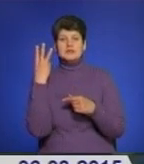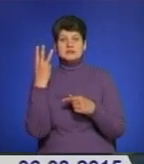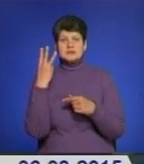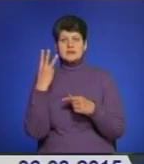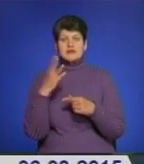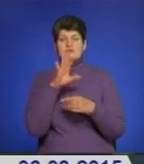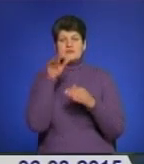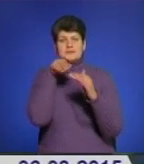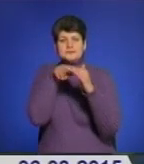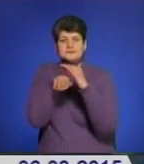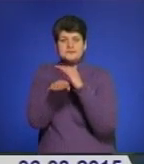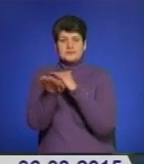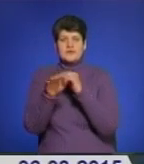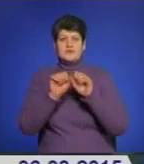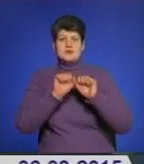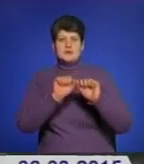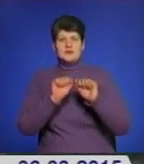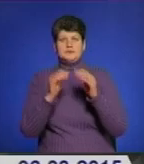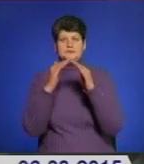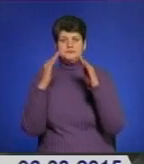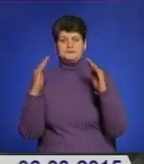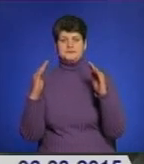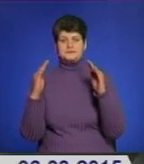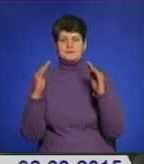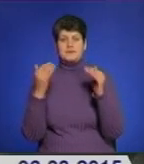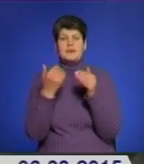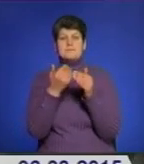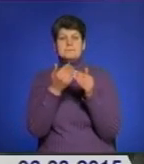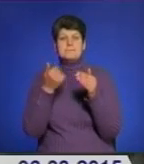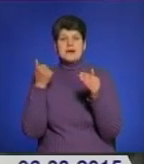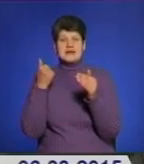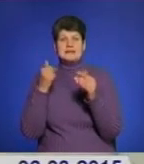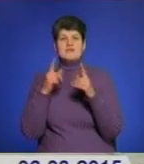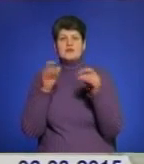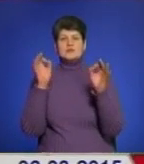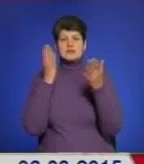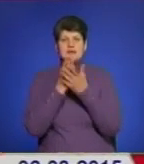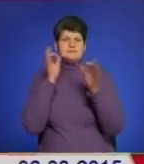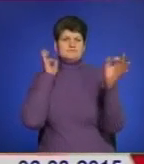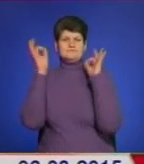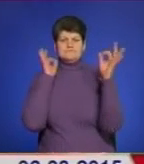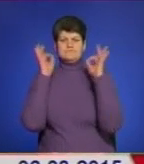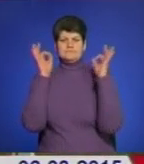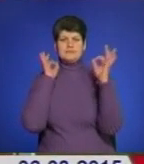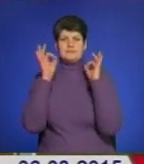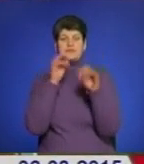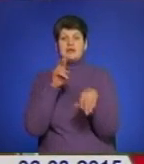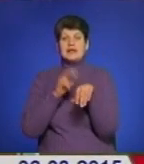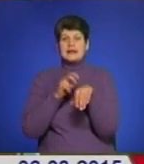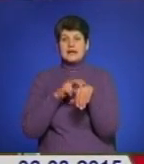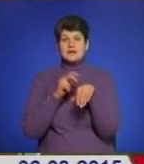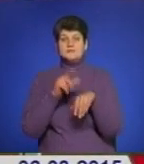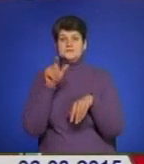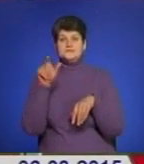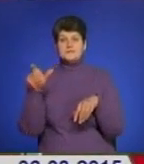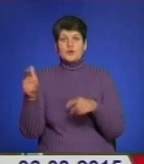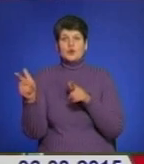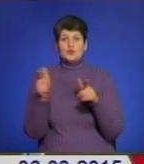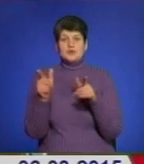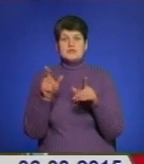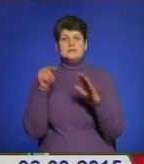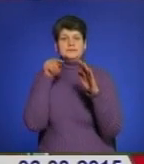до захисної споруди. Перед евакуацією лунає тривожний дзвінок. Лікарі та пацієнти готуються до переміщення